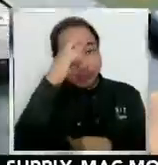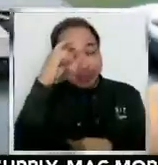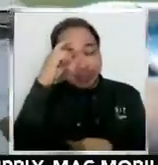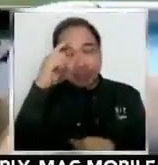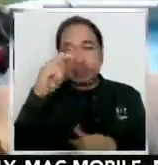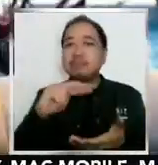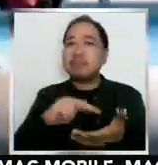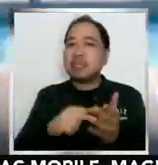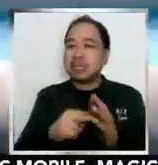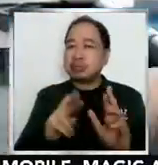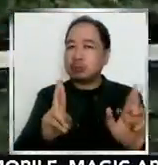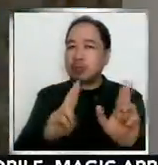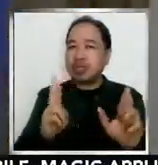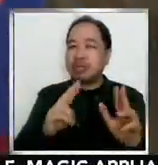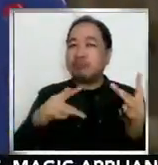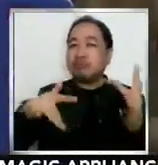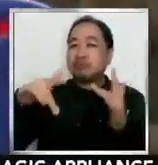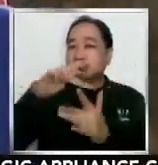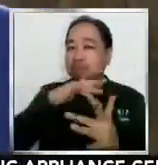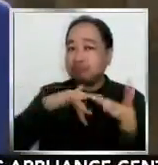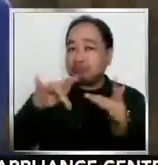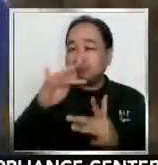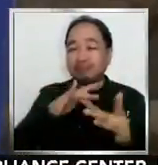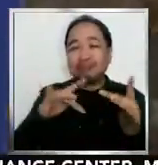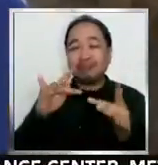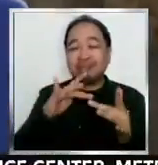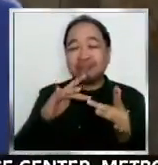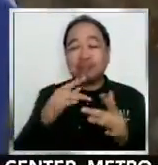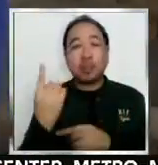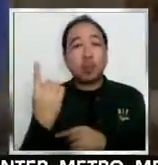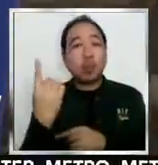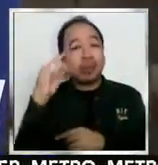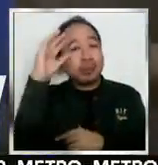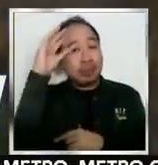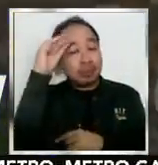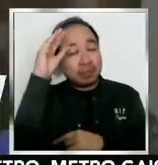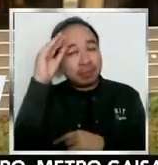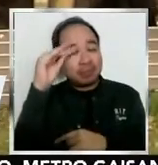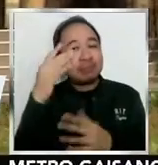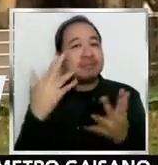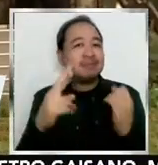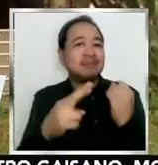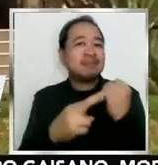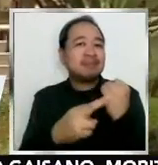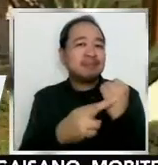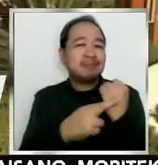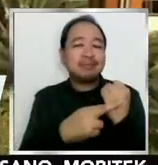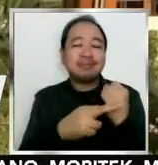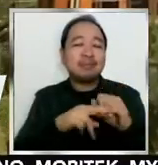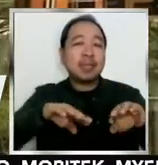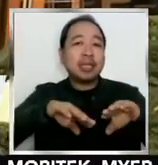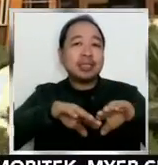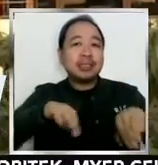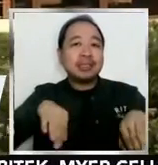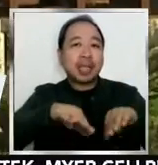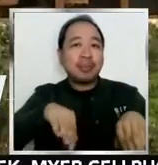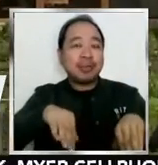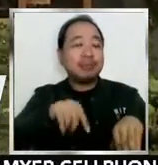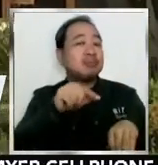marami nating kababayan. Si Borna taga Marikina ay nagbubuk na ng summer outing sa resort na ito sa San Mateo